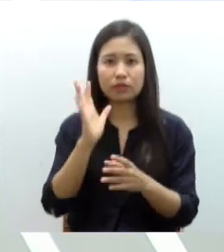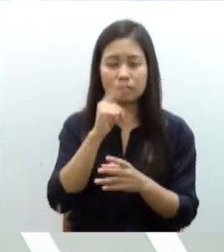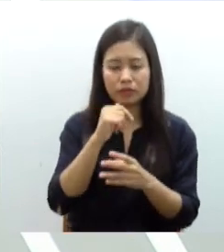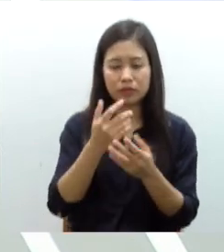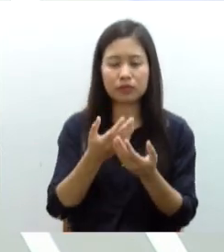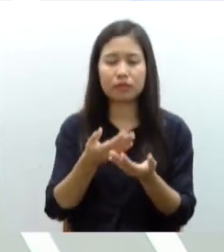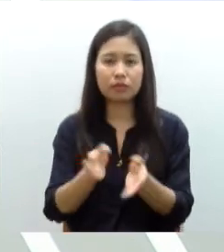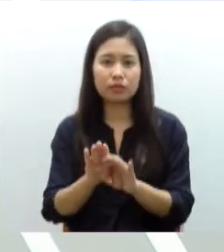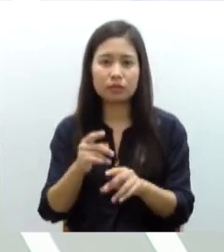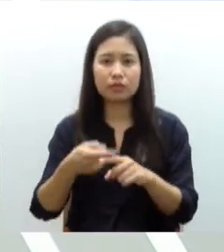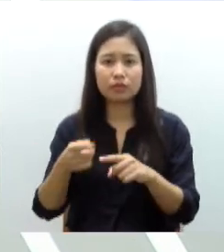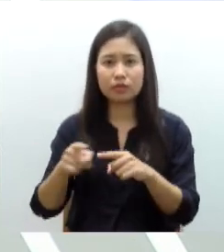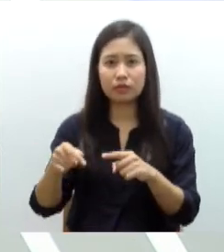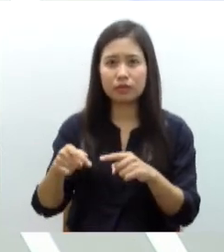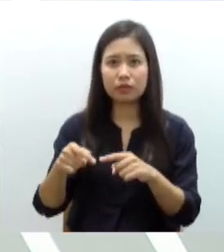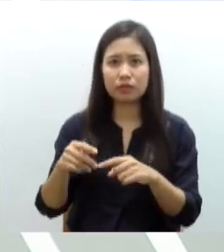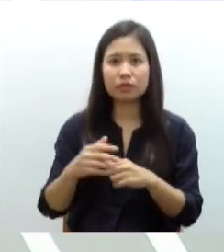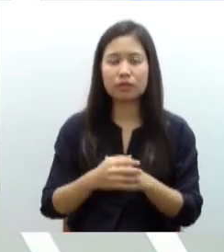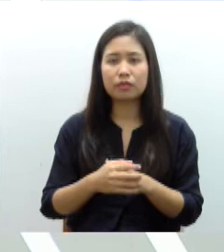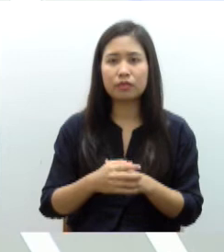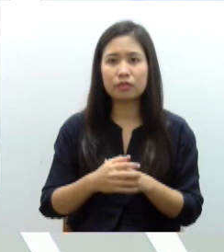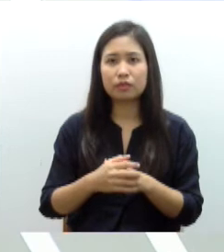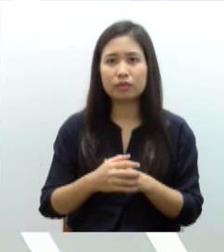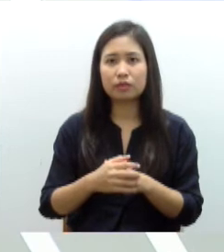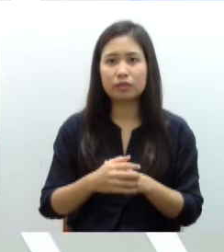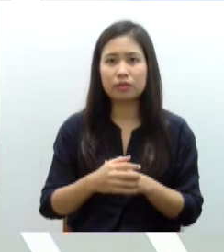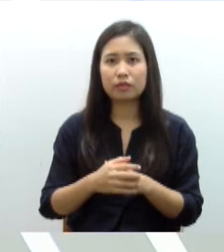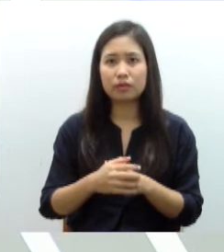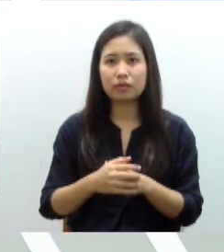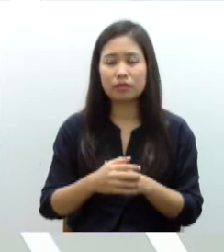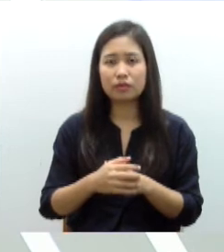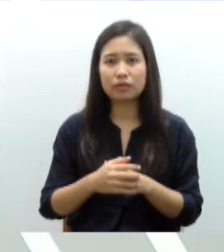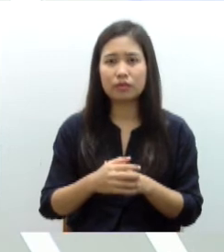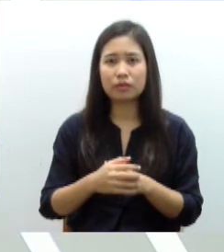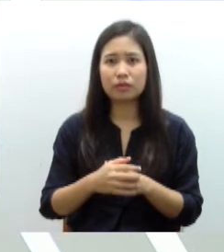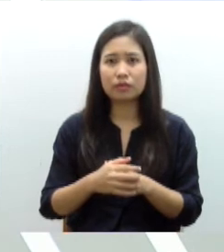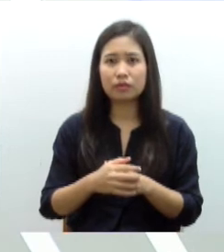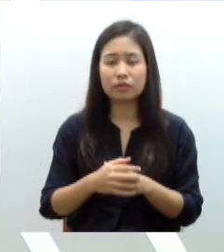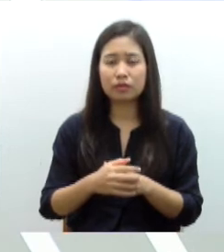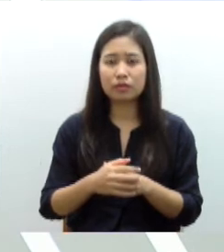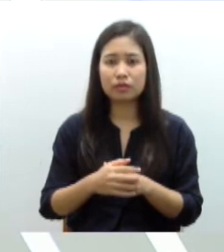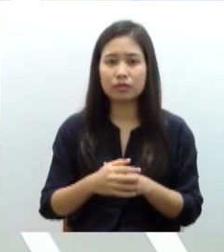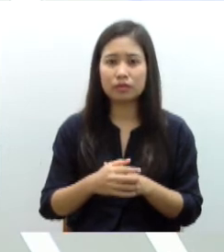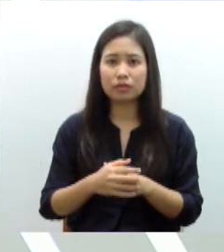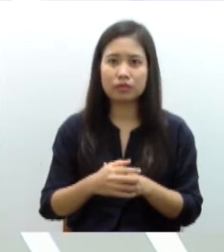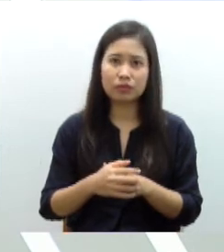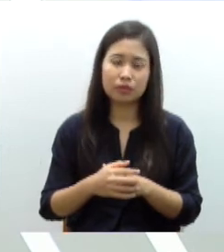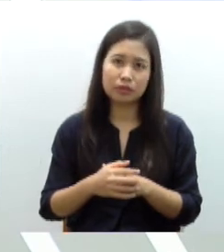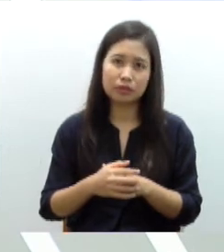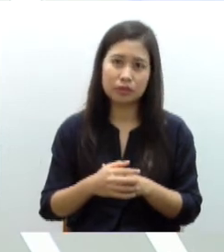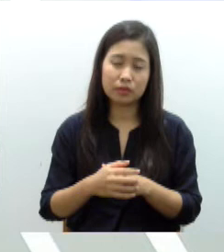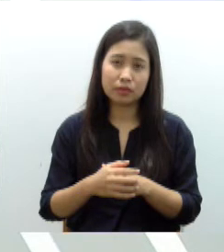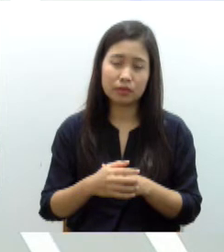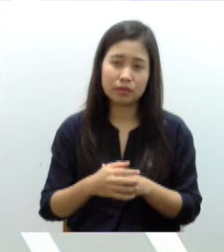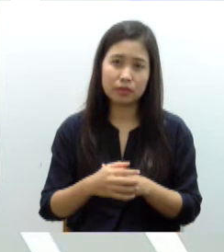าง คู่ค้าคู่สัญญา คู่ค้าคู่สัญญาด้วยในการจัดจ้าง โอเคครับก็จะได้เห็นภาพชัดเจนเลยก็ว่าเพราะว่าเ